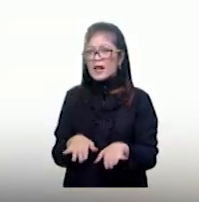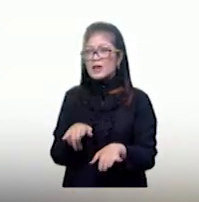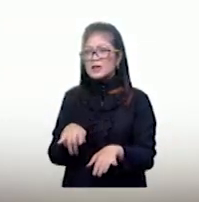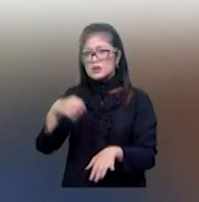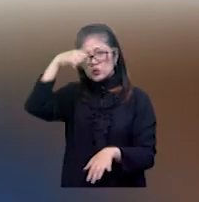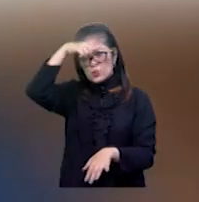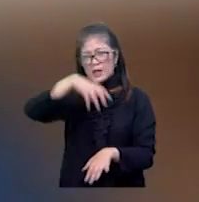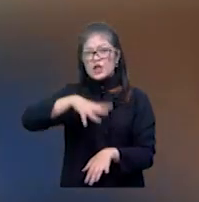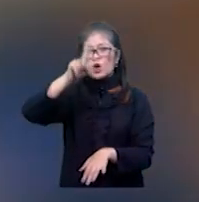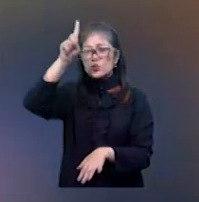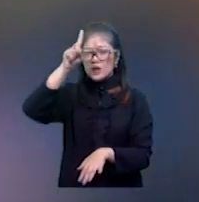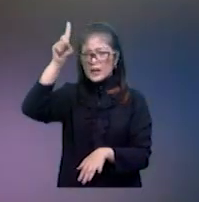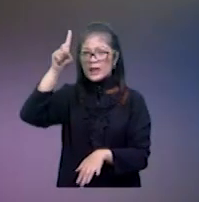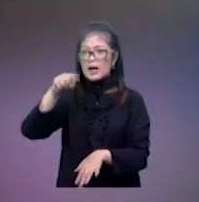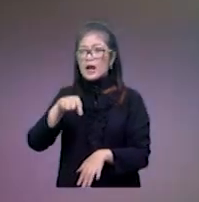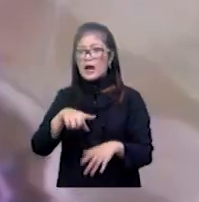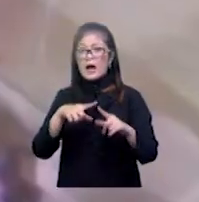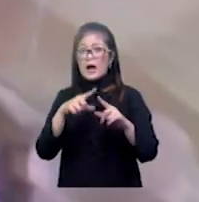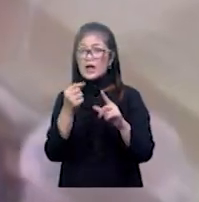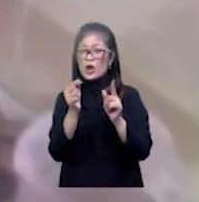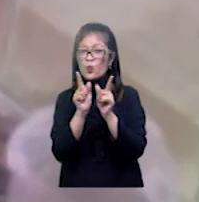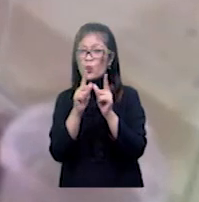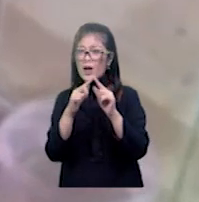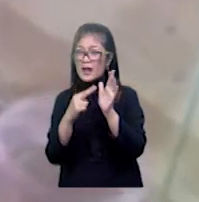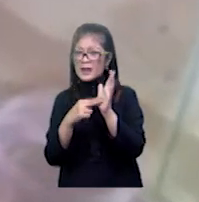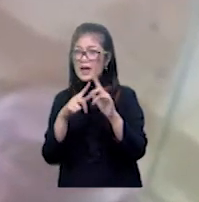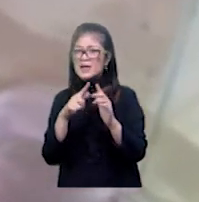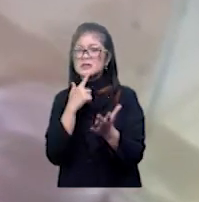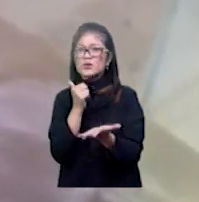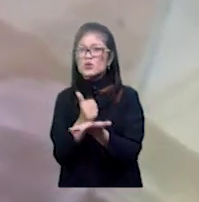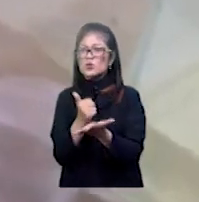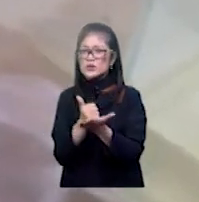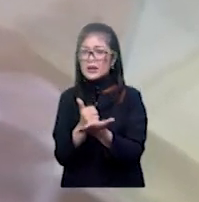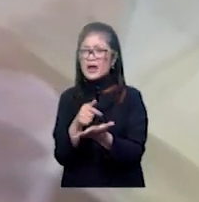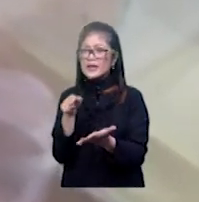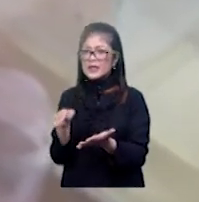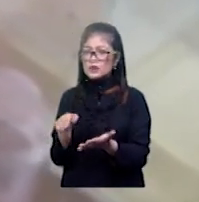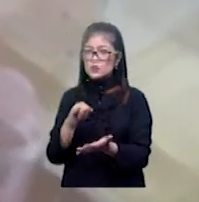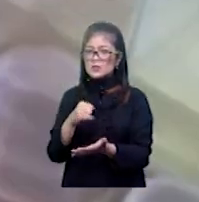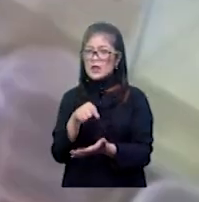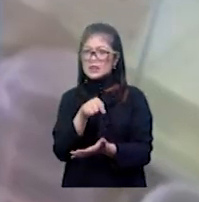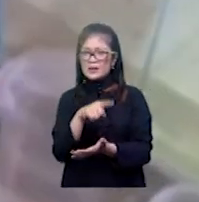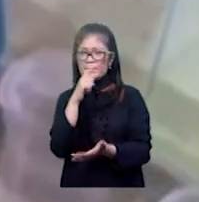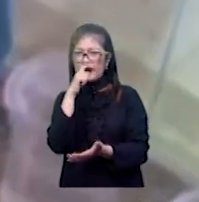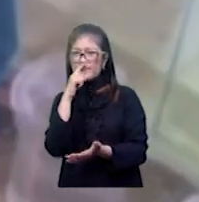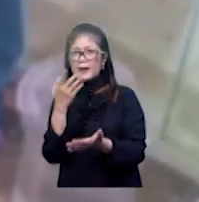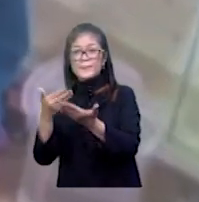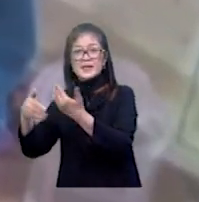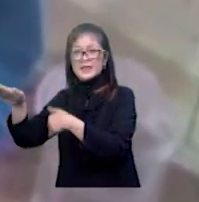Red Short Body Jumbo tersebut ditangkap oleh kedua putrinya saat Nizam memantau kerja bangunan di lantai dua